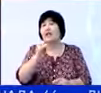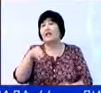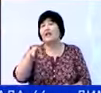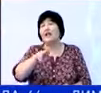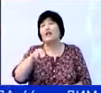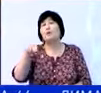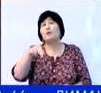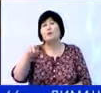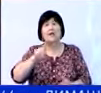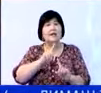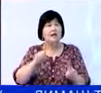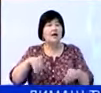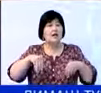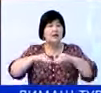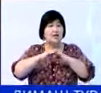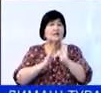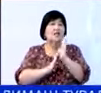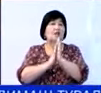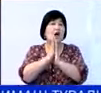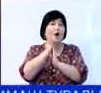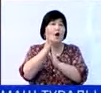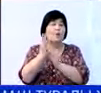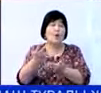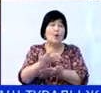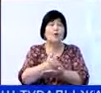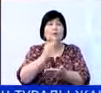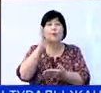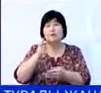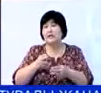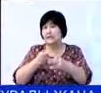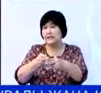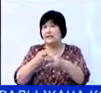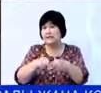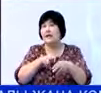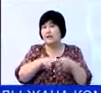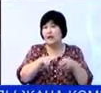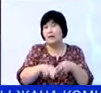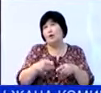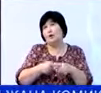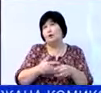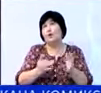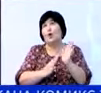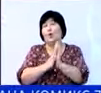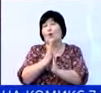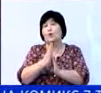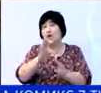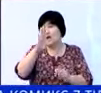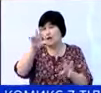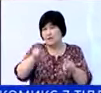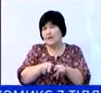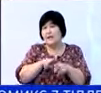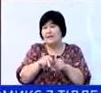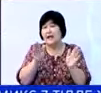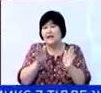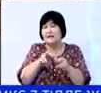прус зиянкесі де егістің жайқалып өсіп өнімді болуына кері әсерін тигізеді. Сондықтан өсімдіктің жаусан алған қысқа